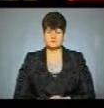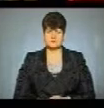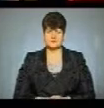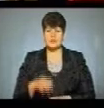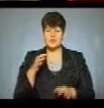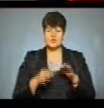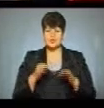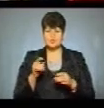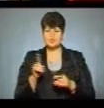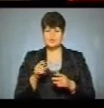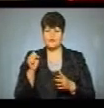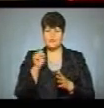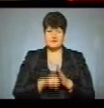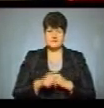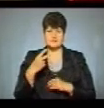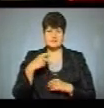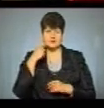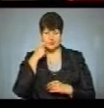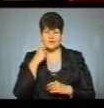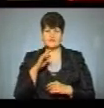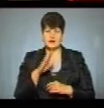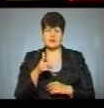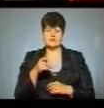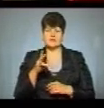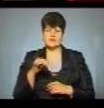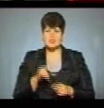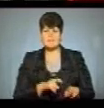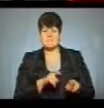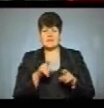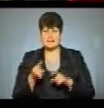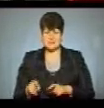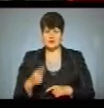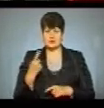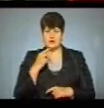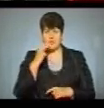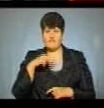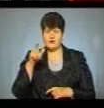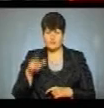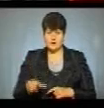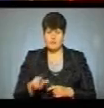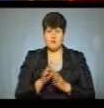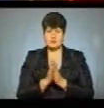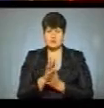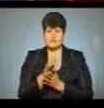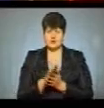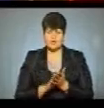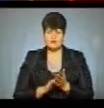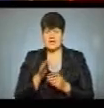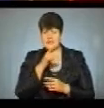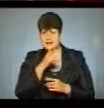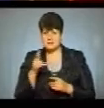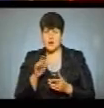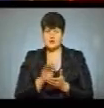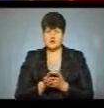Суд щодо вбивства 20-річного тернополянина Віталія Гнатишина перенесли. Один з обвинувачених попросив продовжити термін для ознайомлення